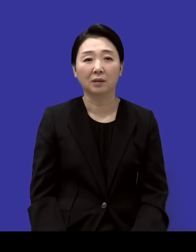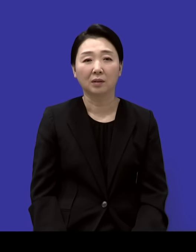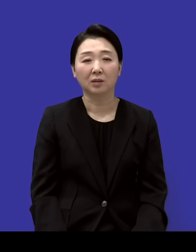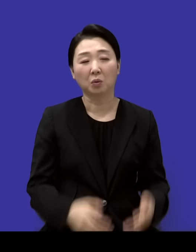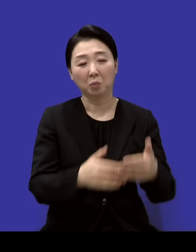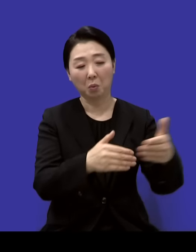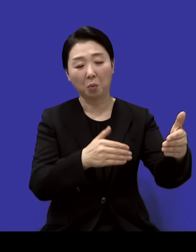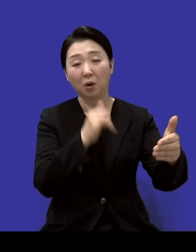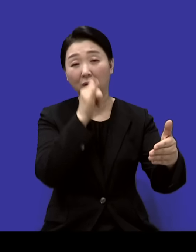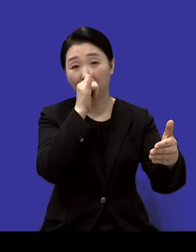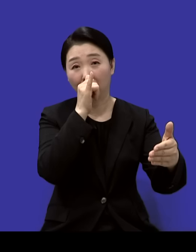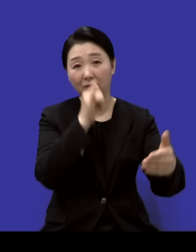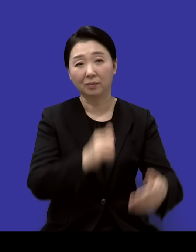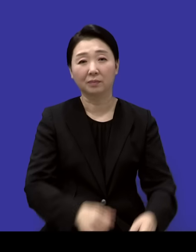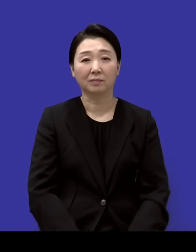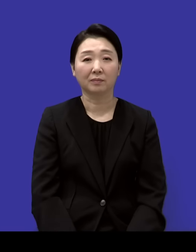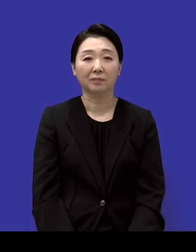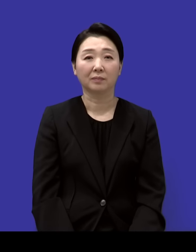두게 됐는데